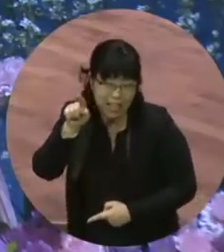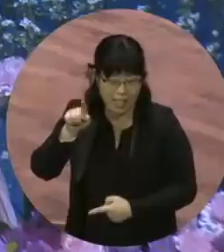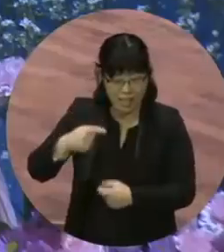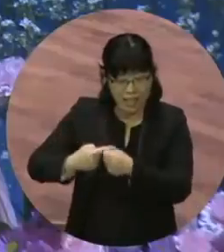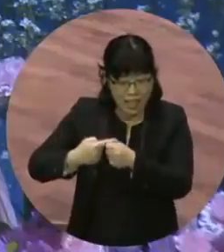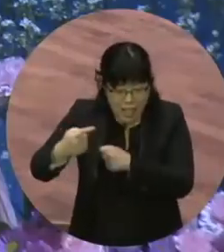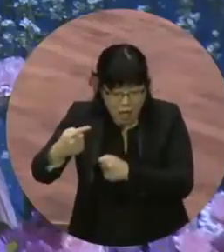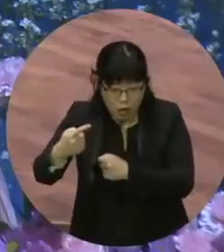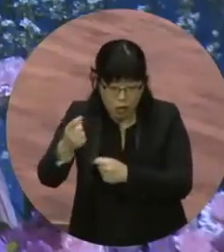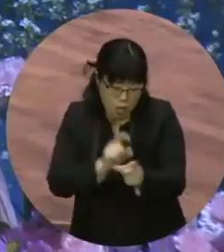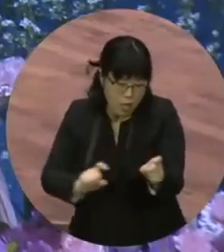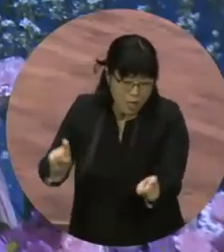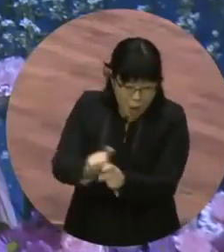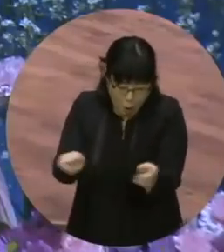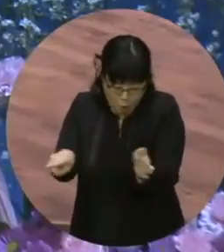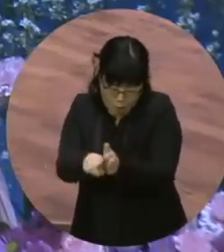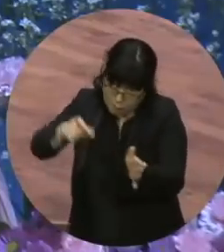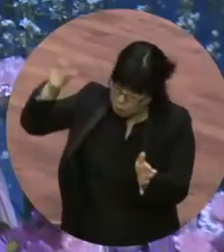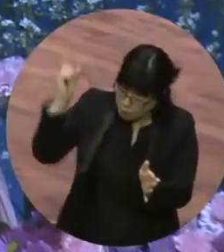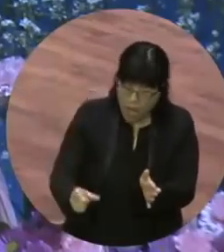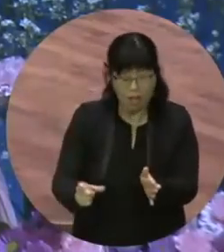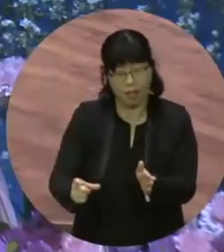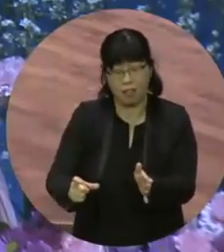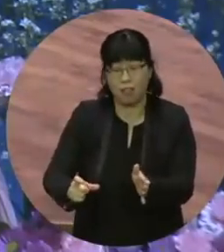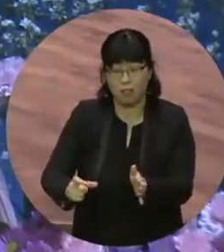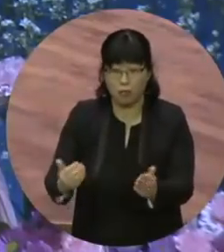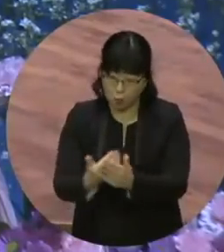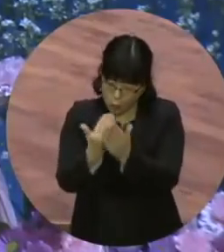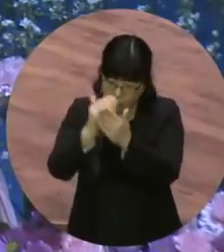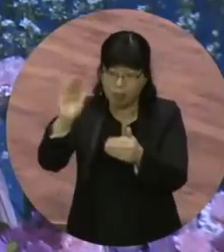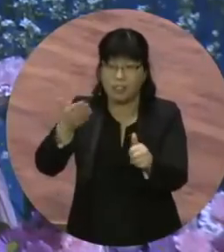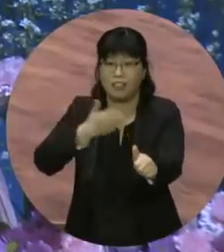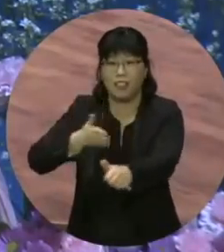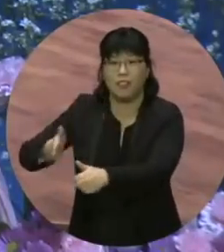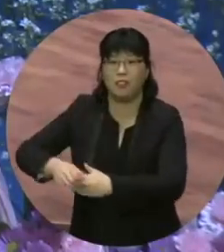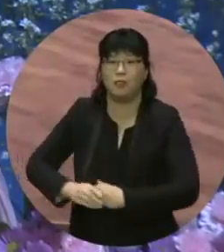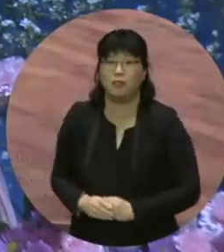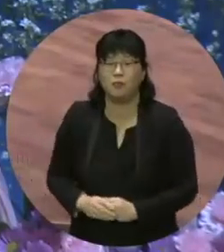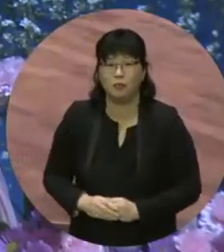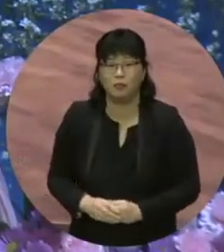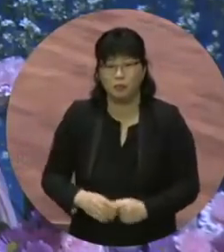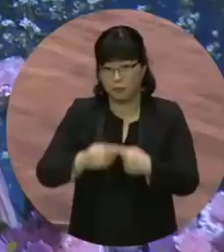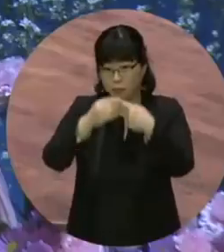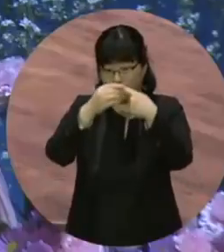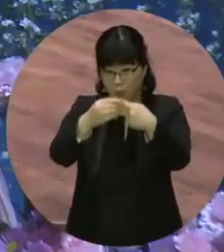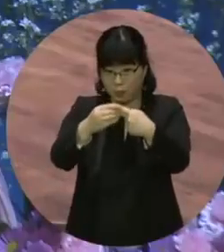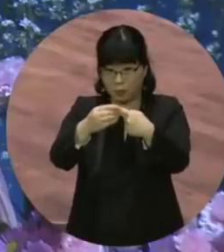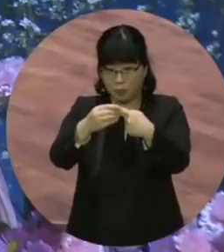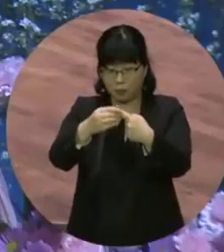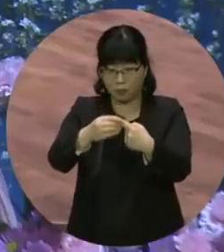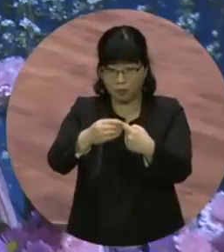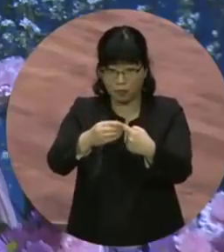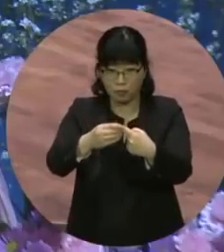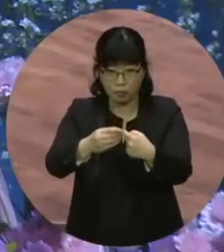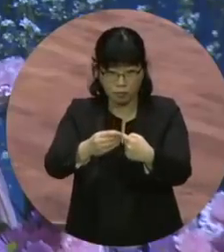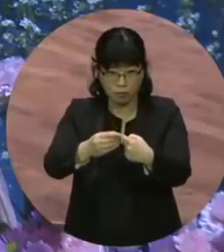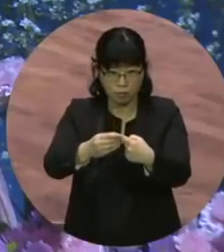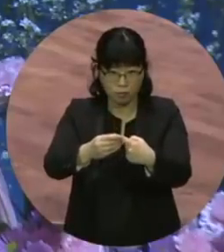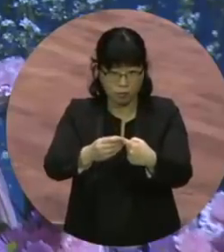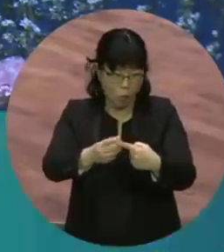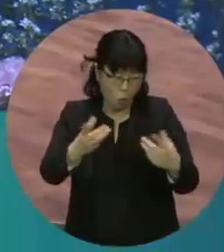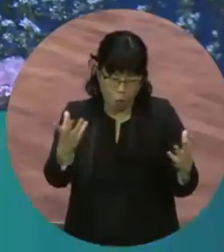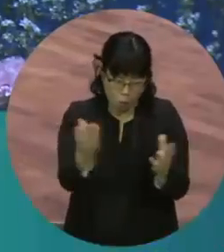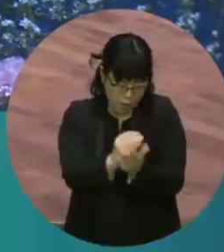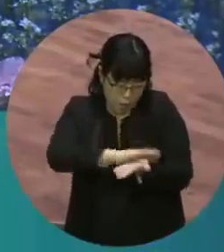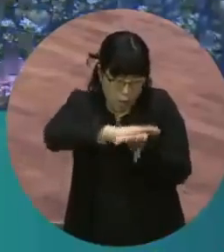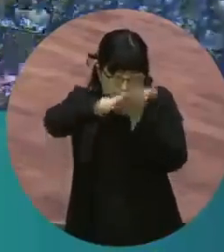성장하기를 주님으로 축복합니다. 그럼 첫째로 발전시키시는, 예, 반전시키는 하나님이십니다. 반전 1,